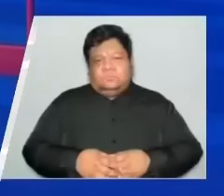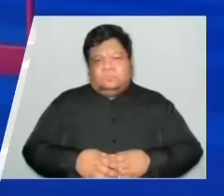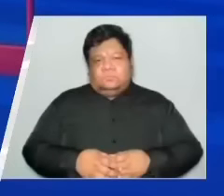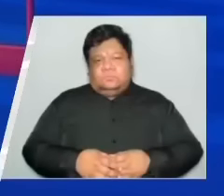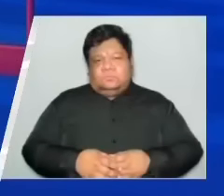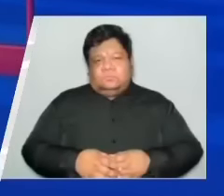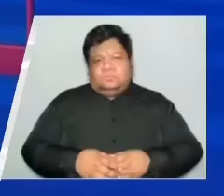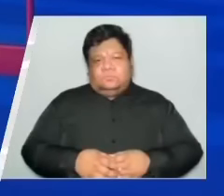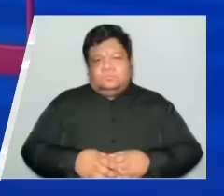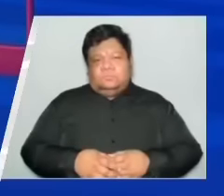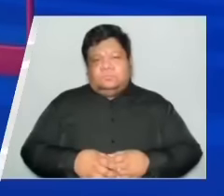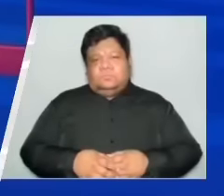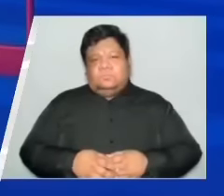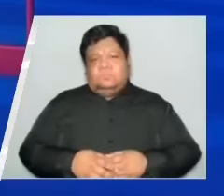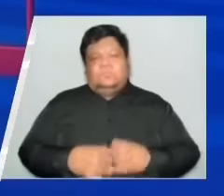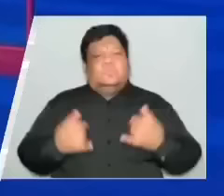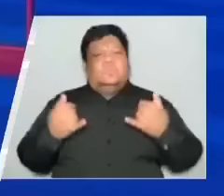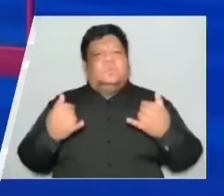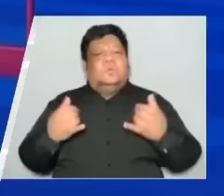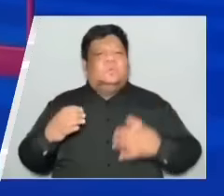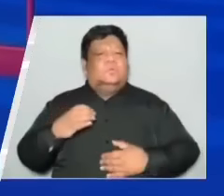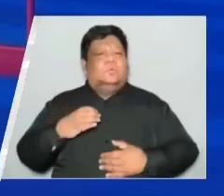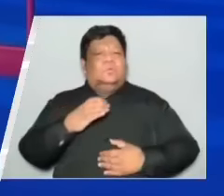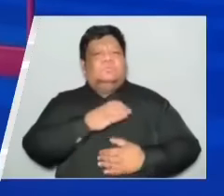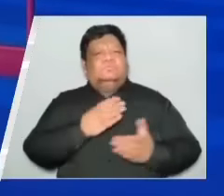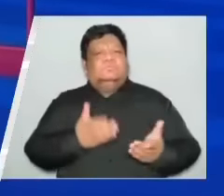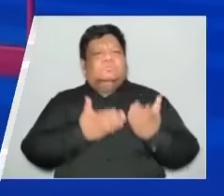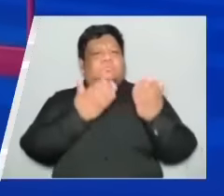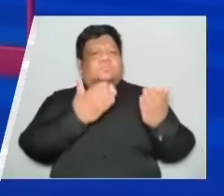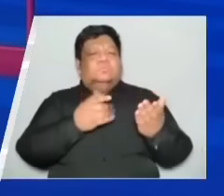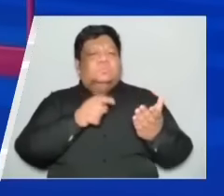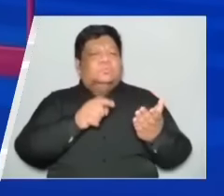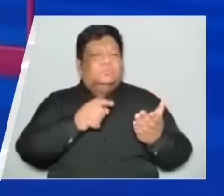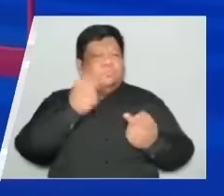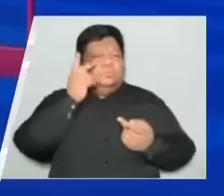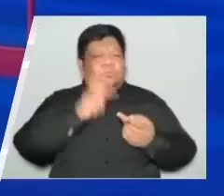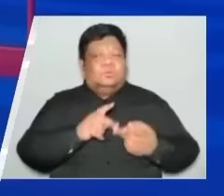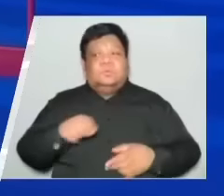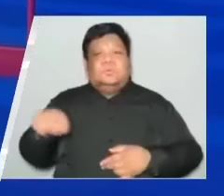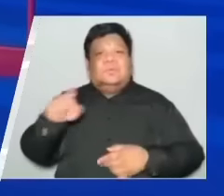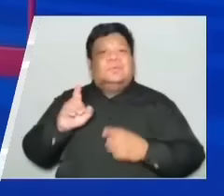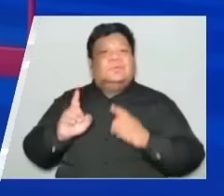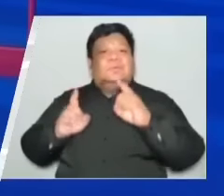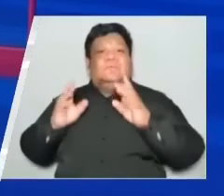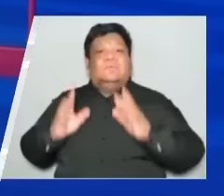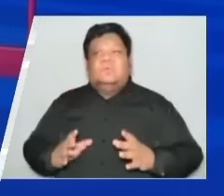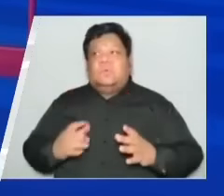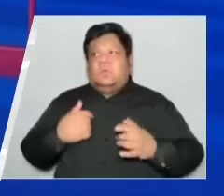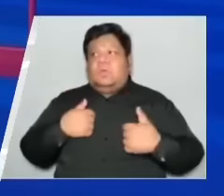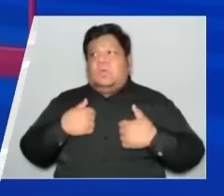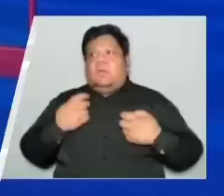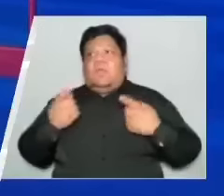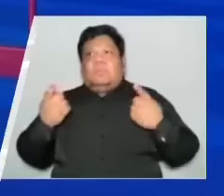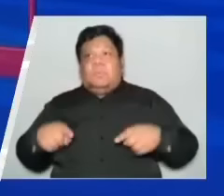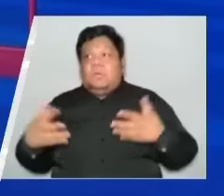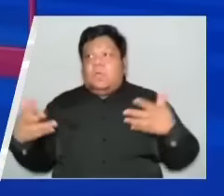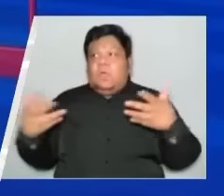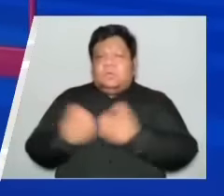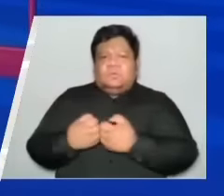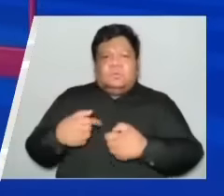Isusulong ngayon sa kamera ang panukala para maprotektahan ang mga driver na wala namang kasalanan sa mga aksidenteng kinasanggutan nila.